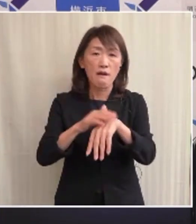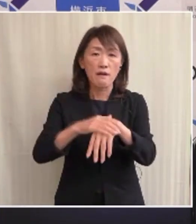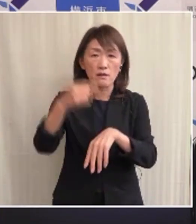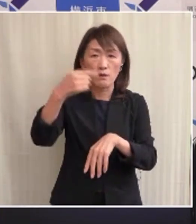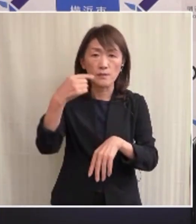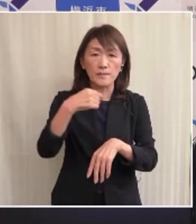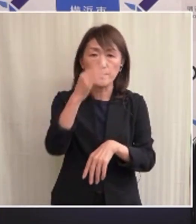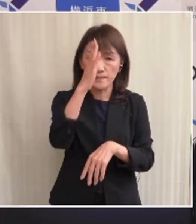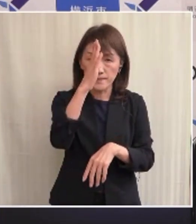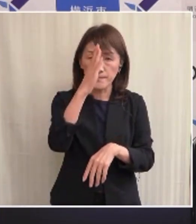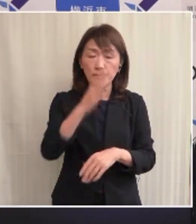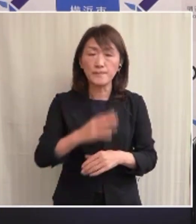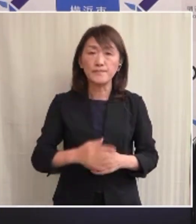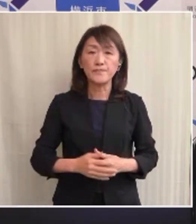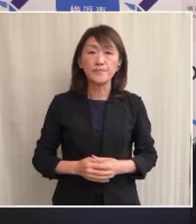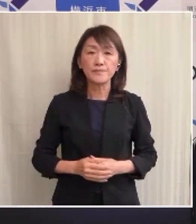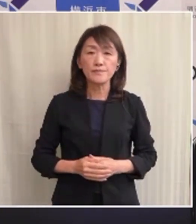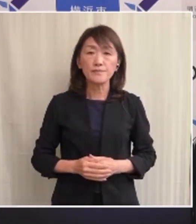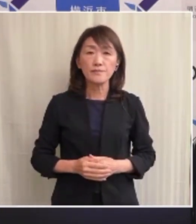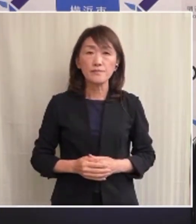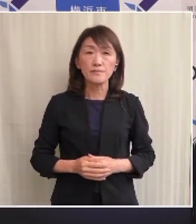ください。